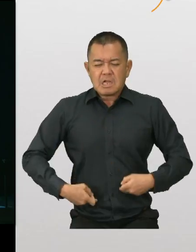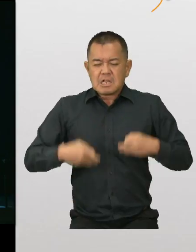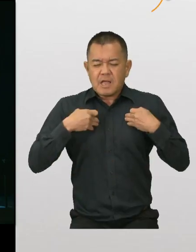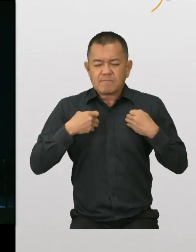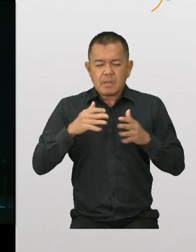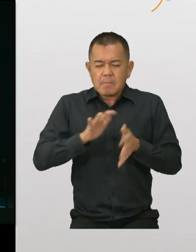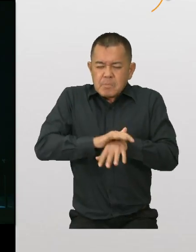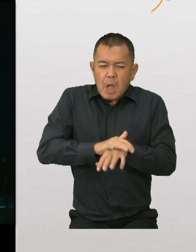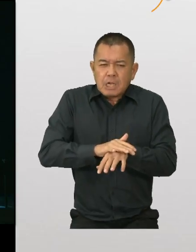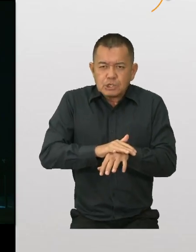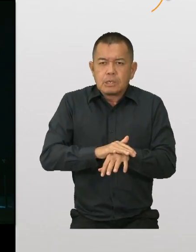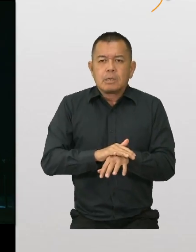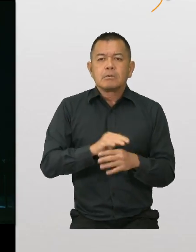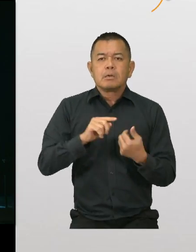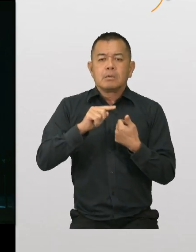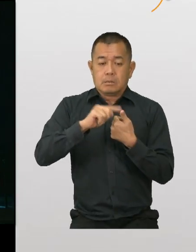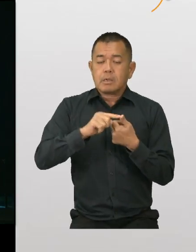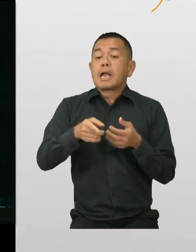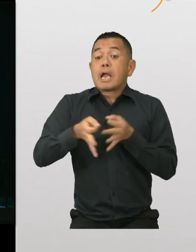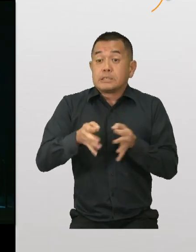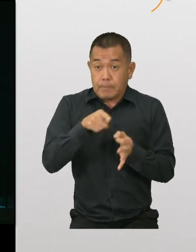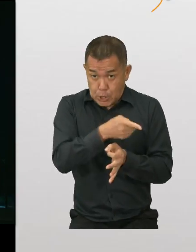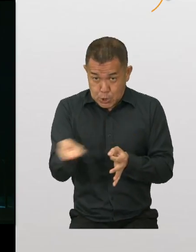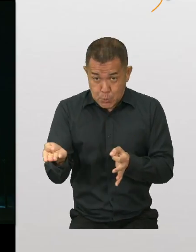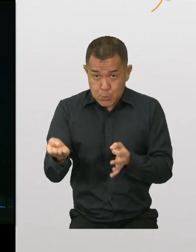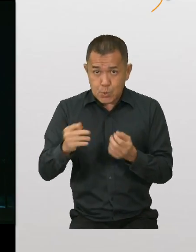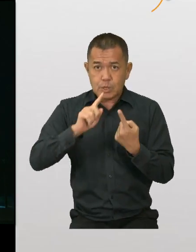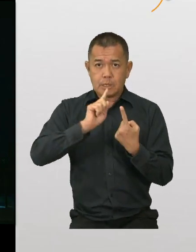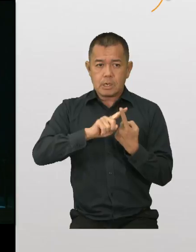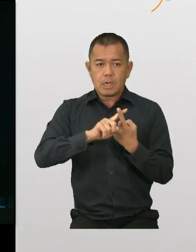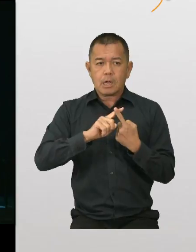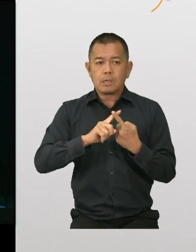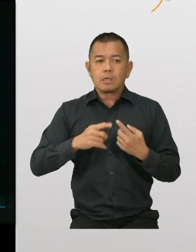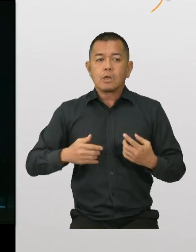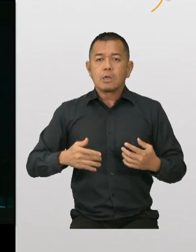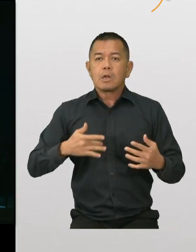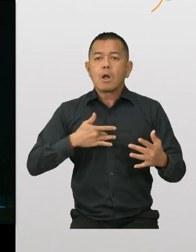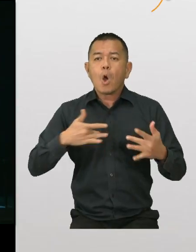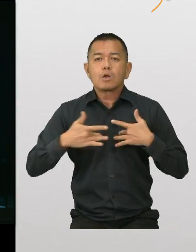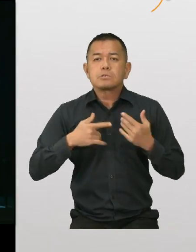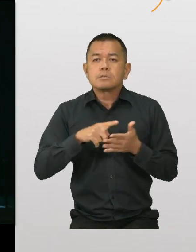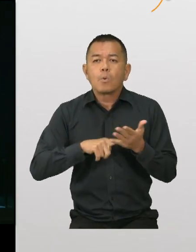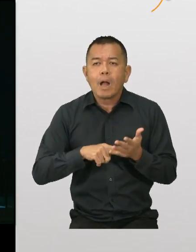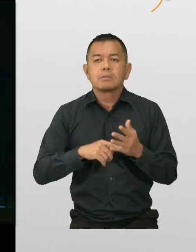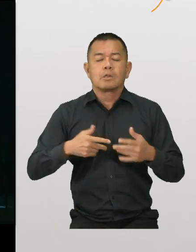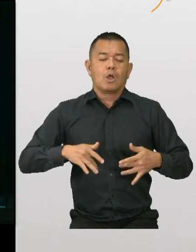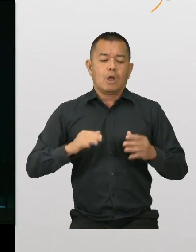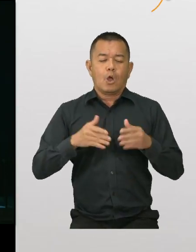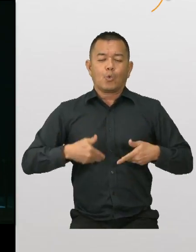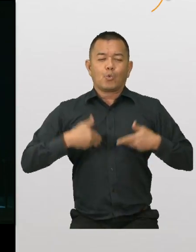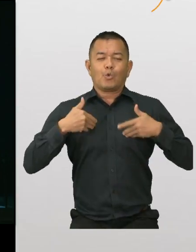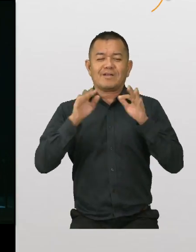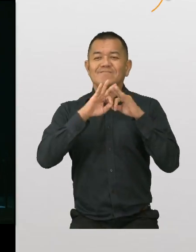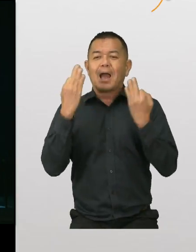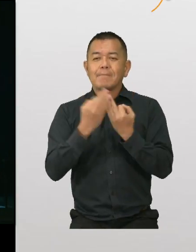explain. 首先，我们看一看年 First, 轻家庭的 let's look at the concerns of young 他们正 families. 准备买人 They are 生 buying 中 their 的 first 第一